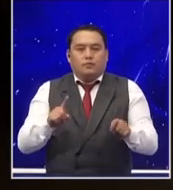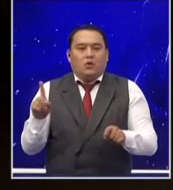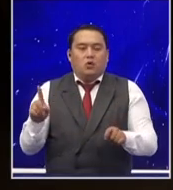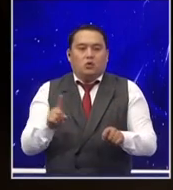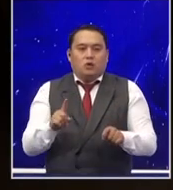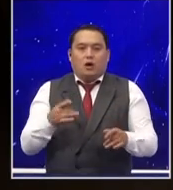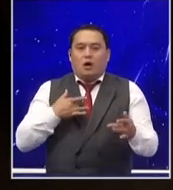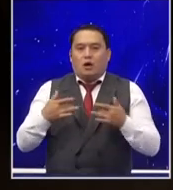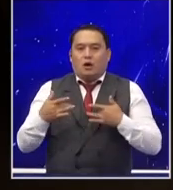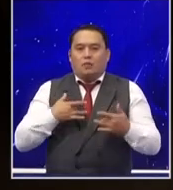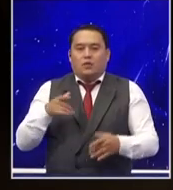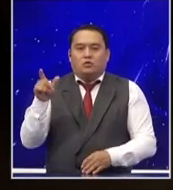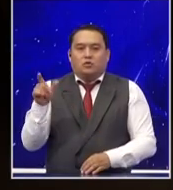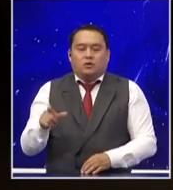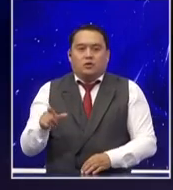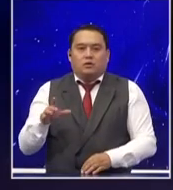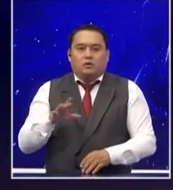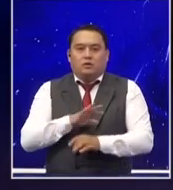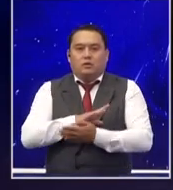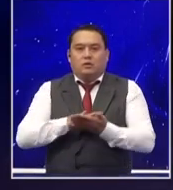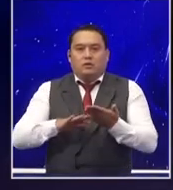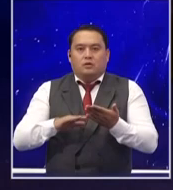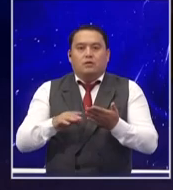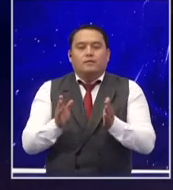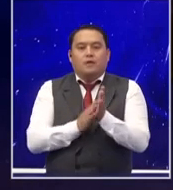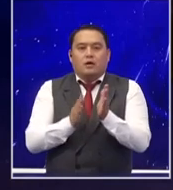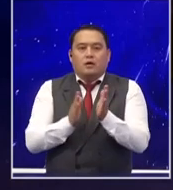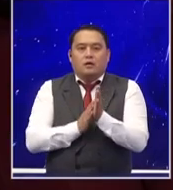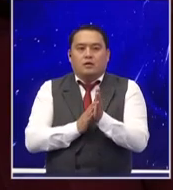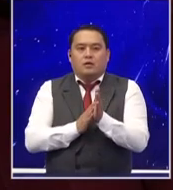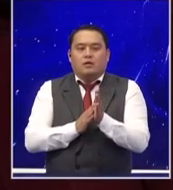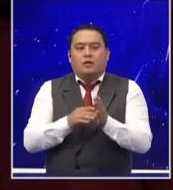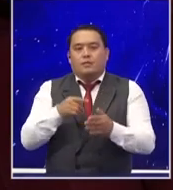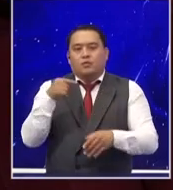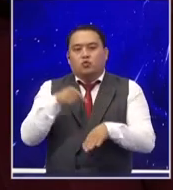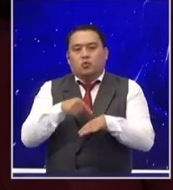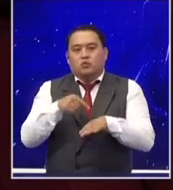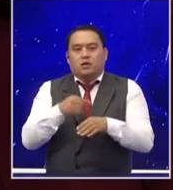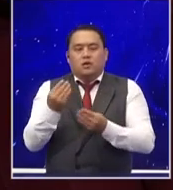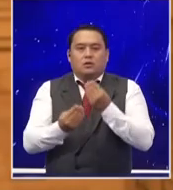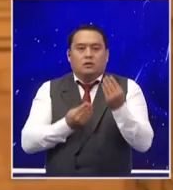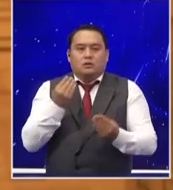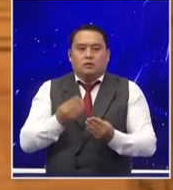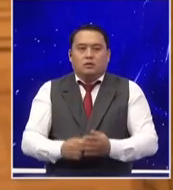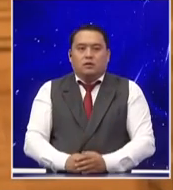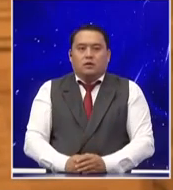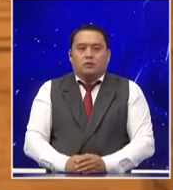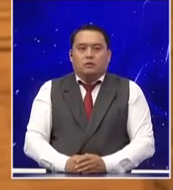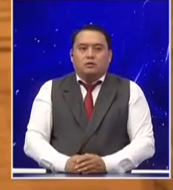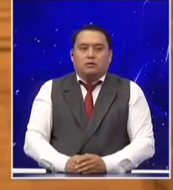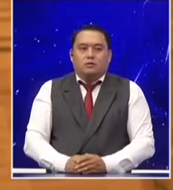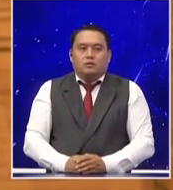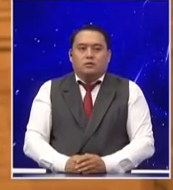актеры не просто не ударили в грязь лицом а сорвали овации зрителей трогательные проникновенной игрой кулемин